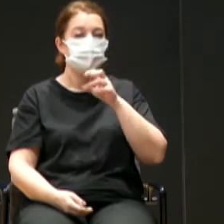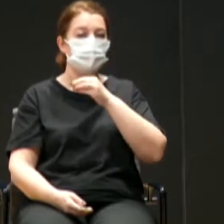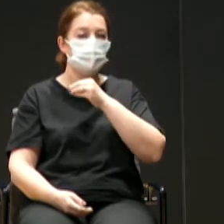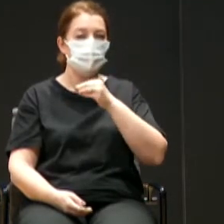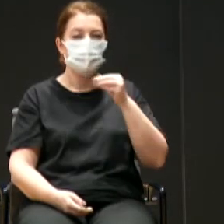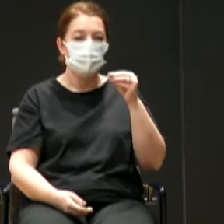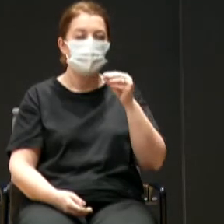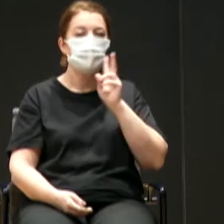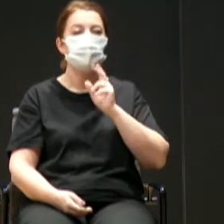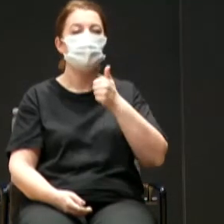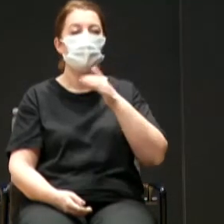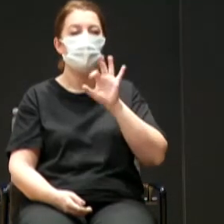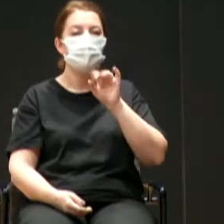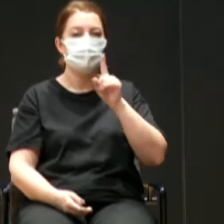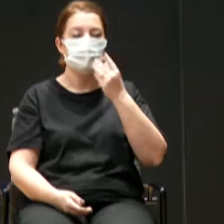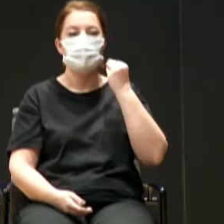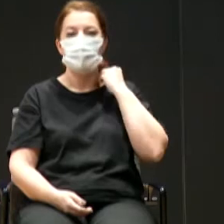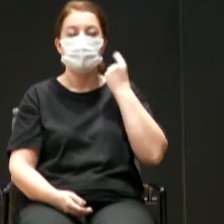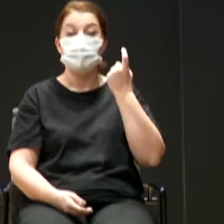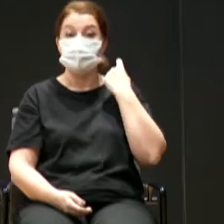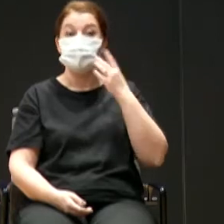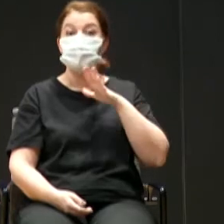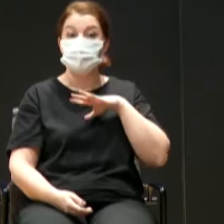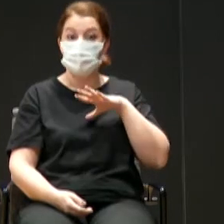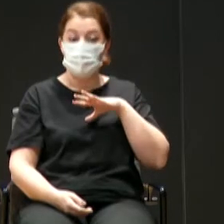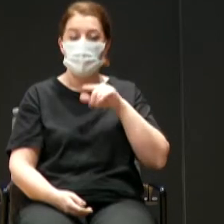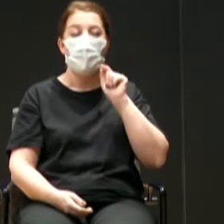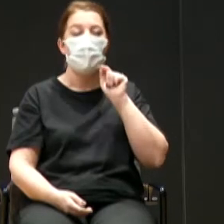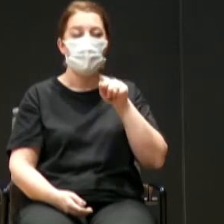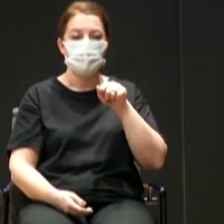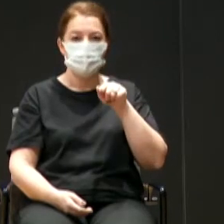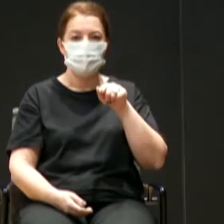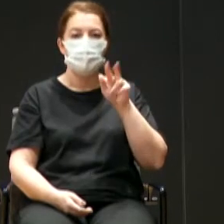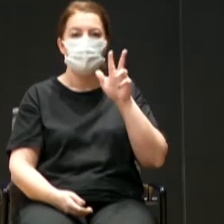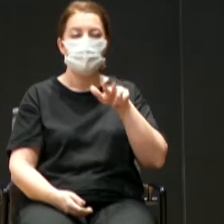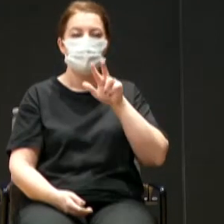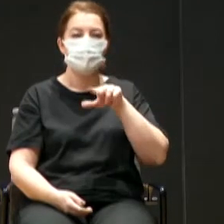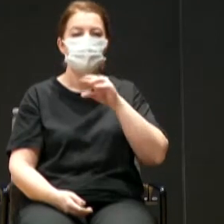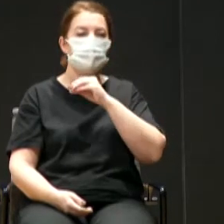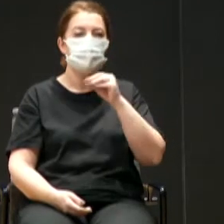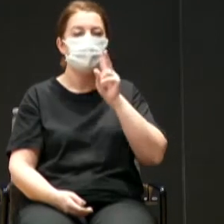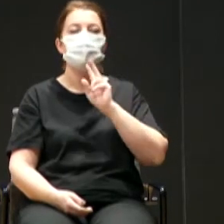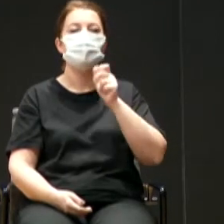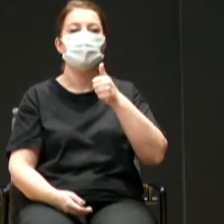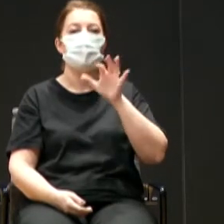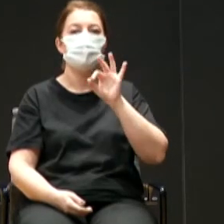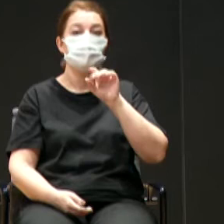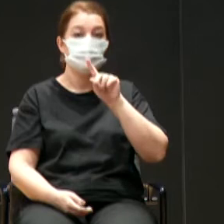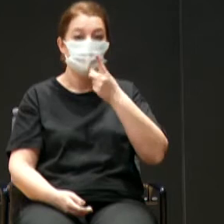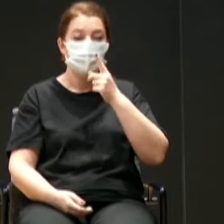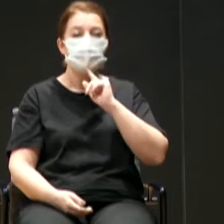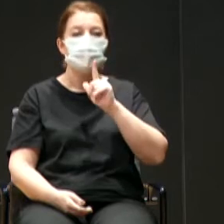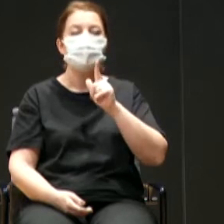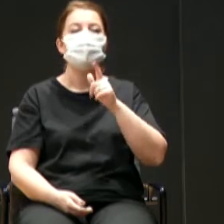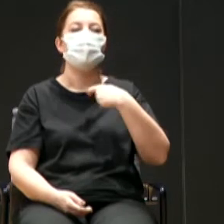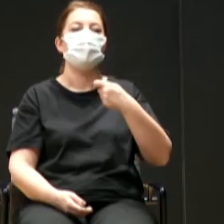milyon 260 bin lira borçlanma yetkisi istiyor. Bunun 33 milyon 260 bin lirasını